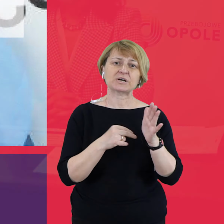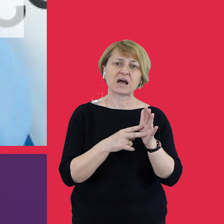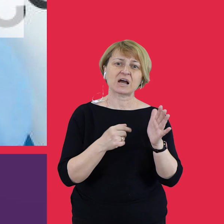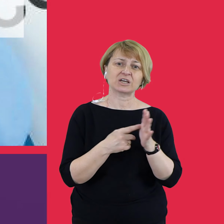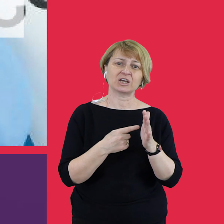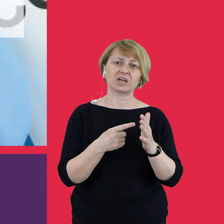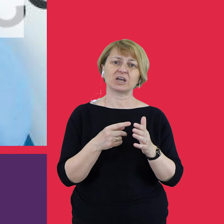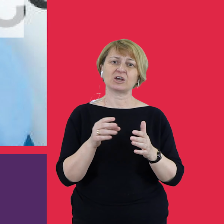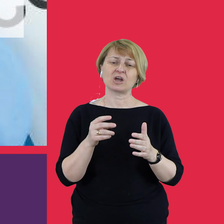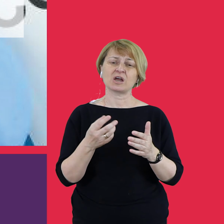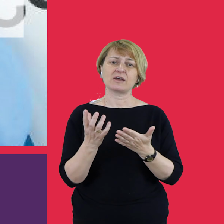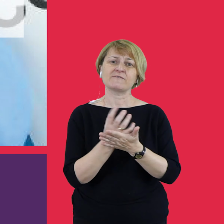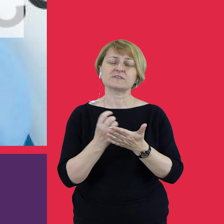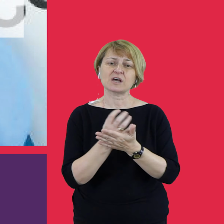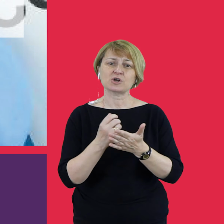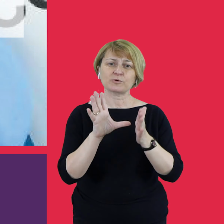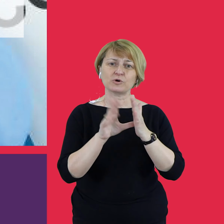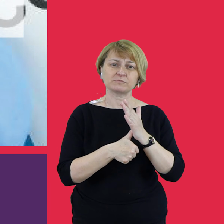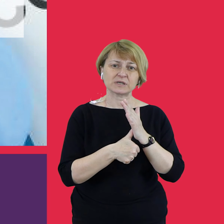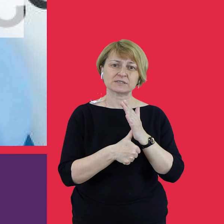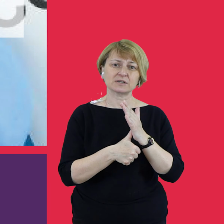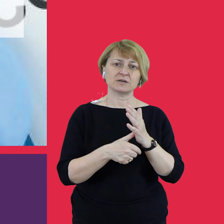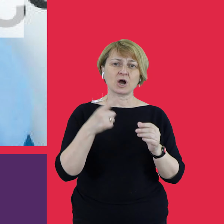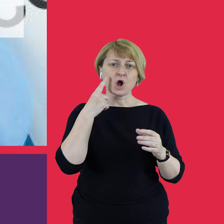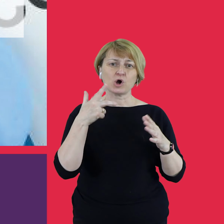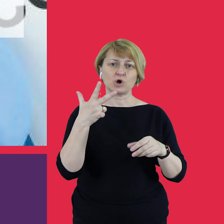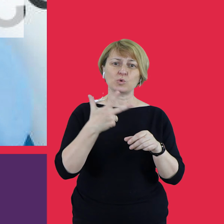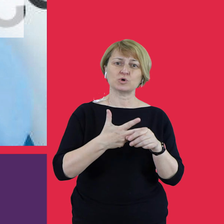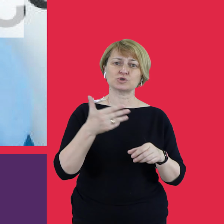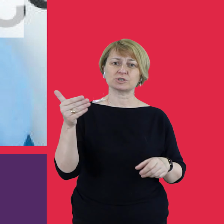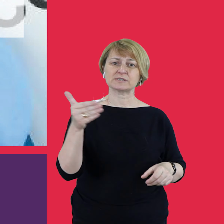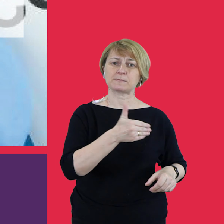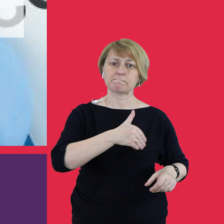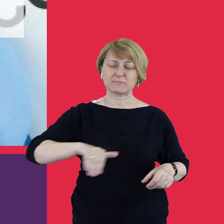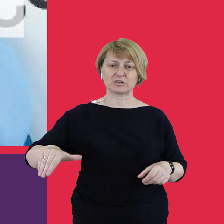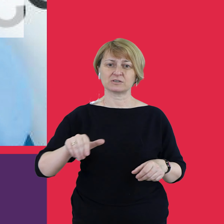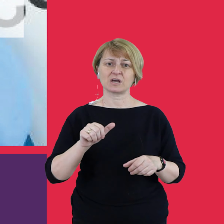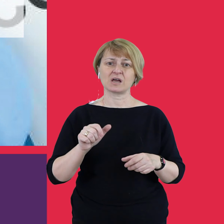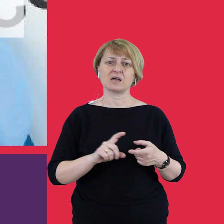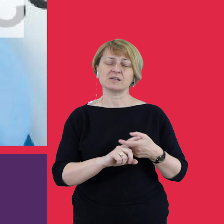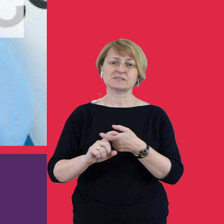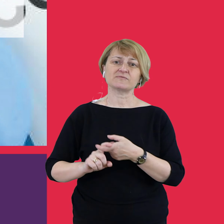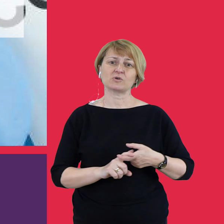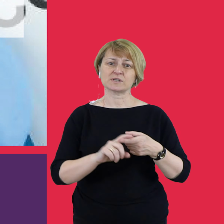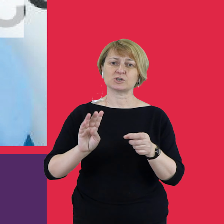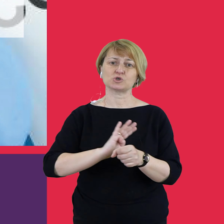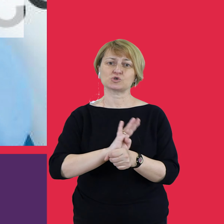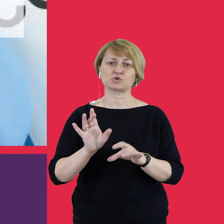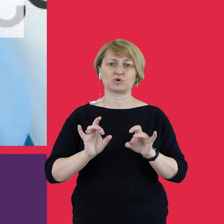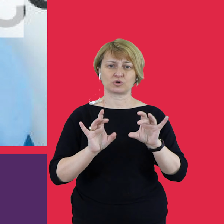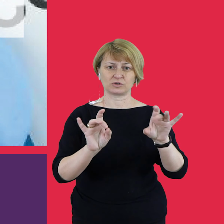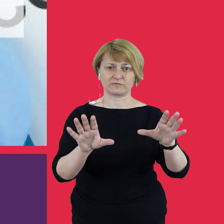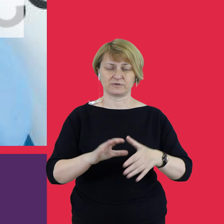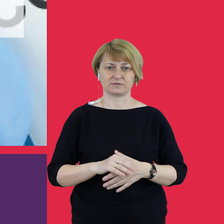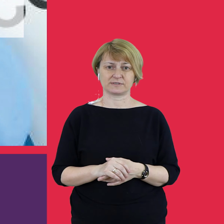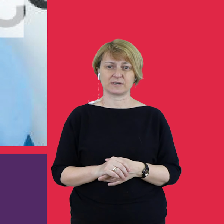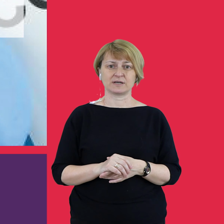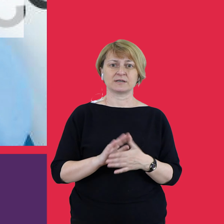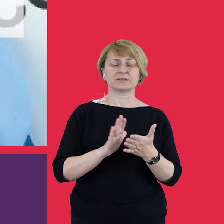wpłynęły ubytki w dochodach, które miasto poniosło na około 30 milionów złotych związanych z COVID-em. To są